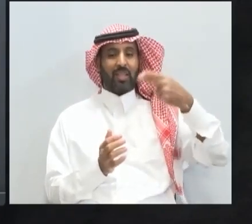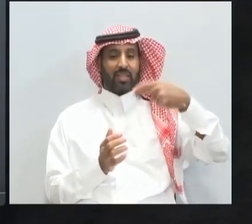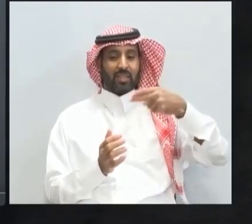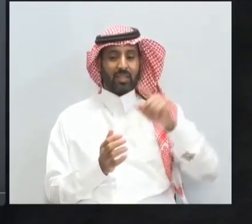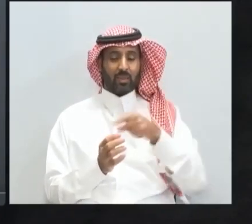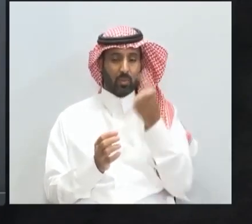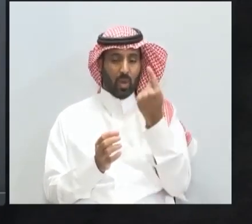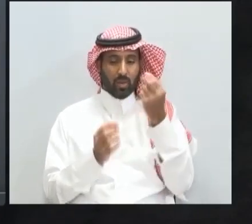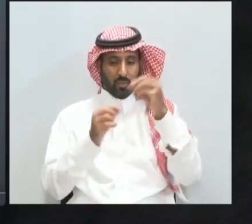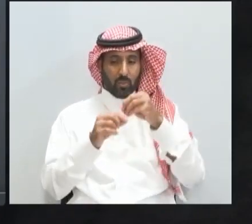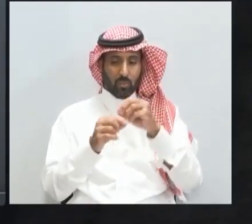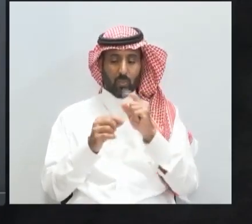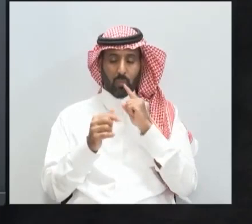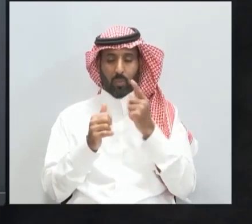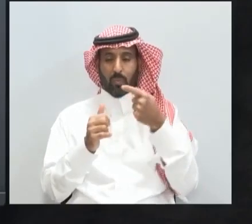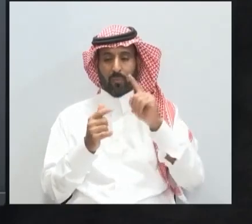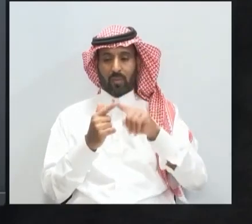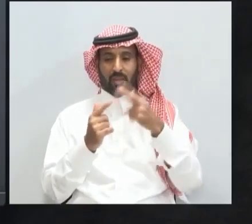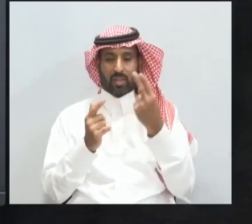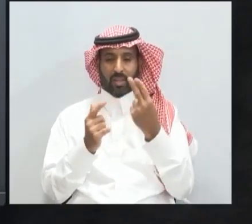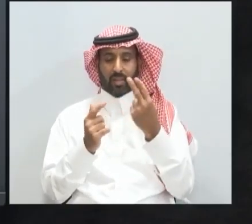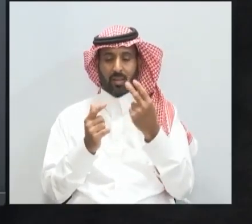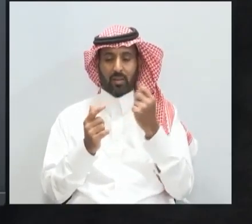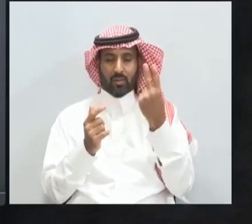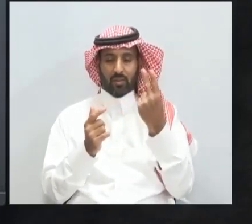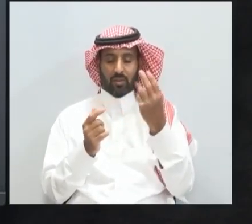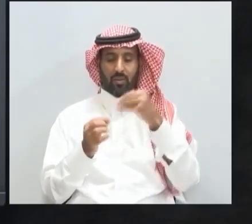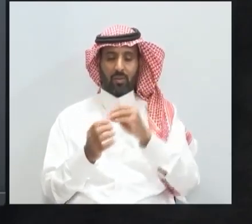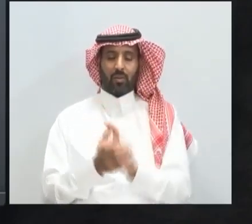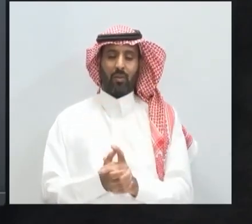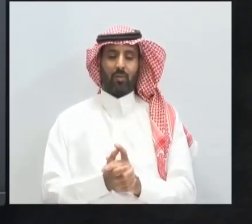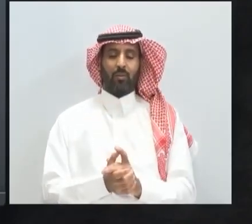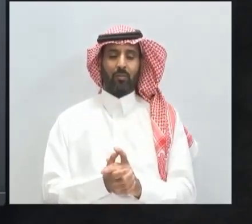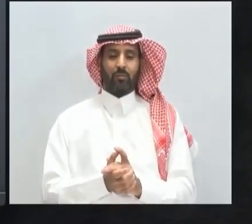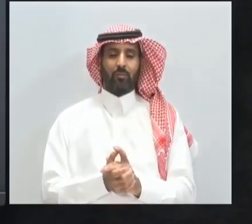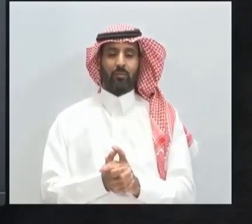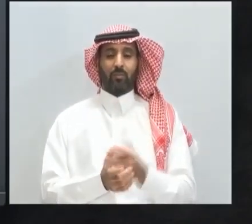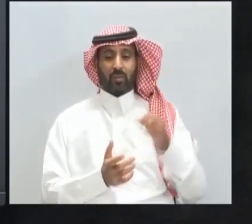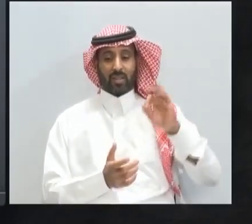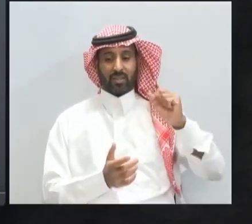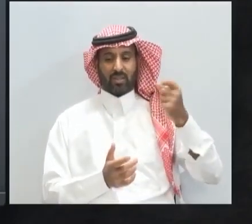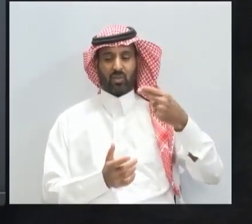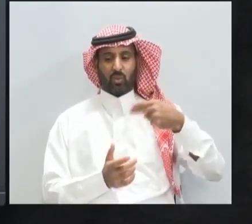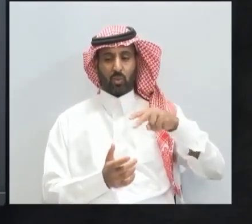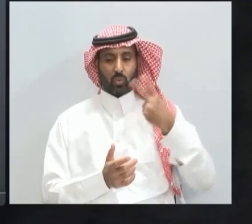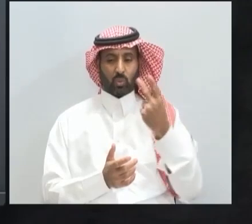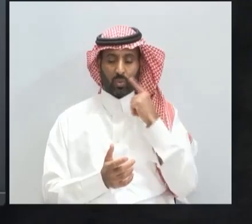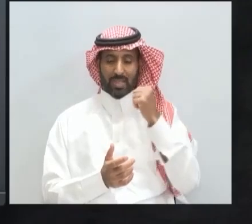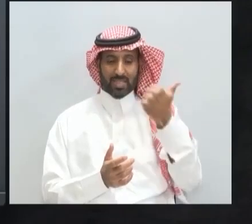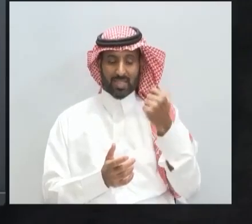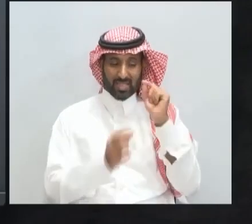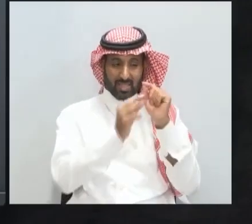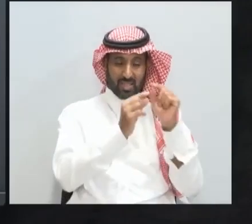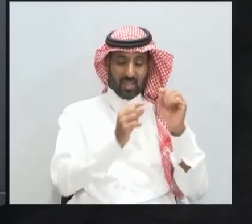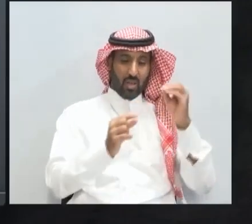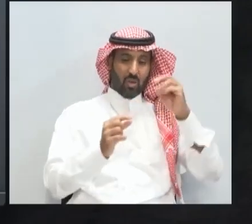بيروفيت واحد وعلى مستوى بيروفيت اي سوف يكون لدينا اثنين من هذا الفاد اتش 2 لذلك تظهر معنا ست جزيئات ثاني